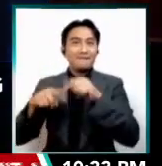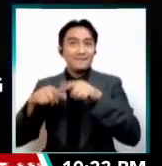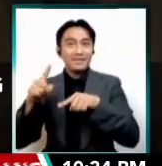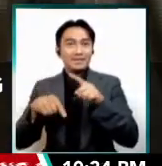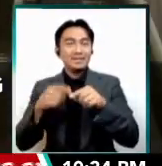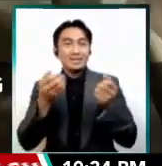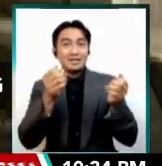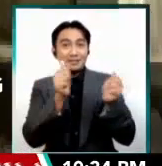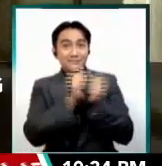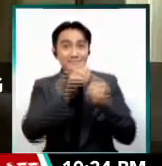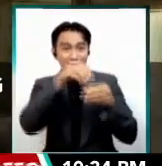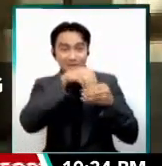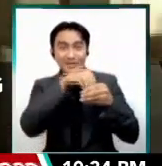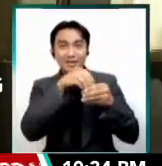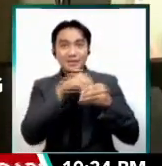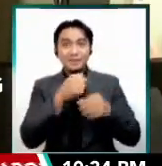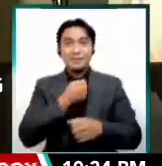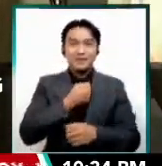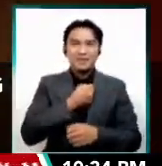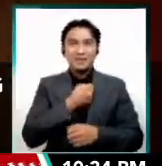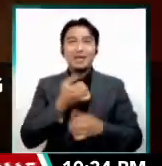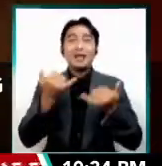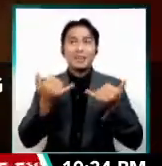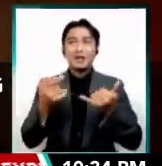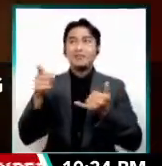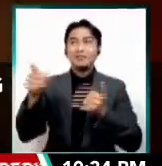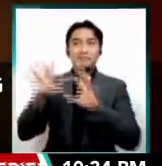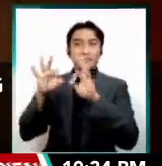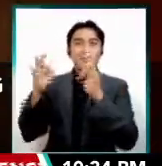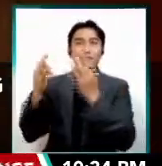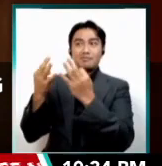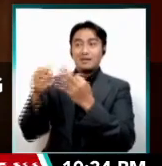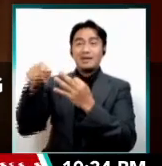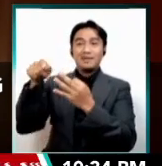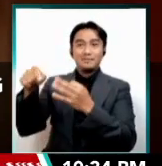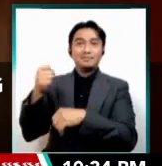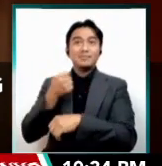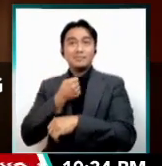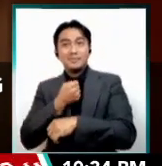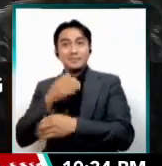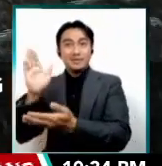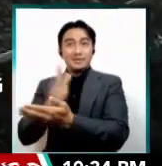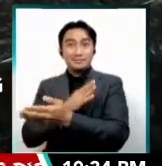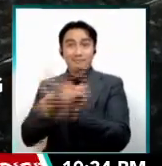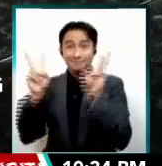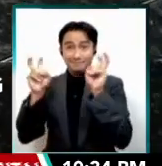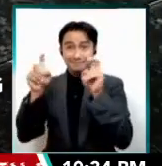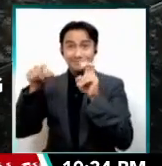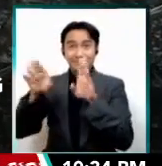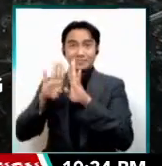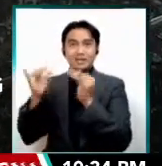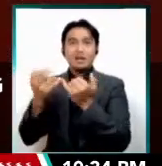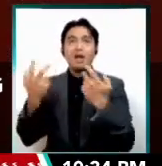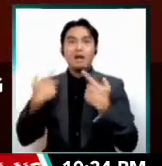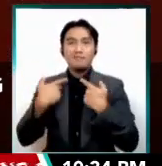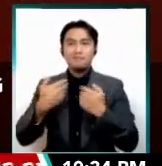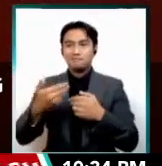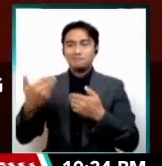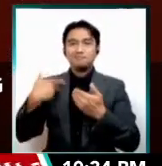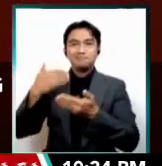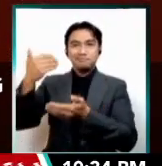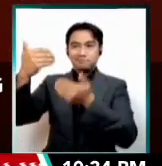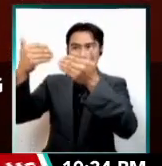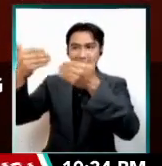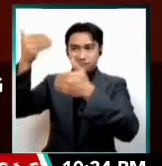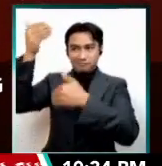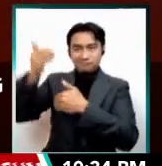bar. Ngayon sa isang family karaoke bar sa Quezon City halimbawa, may mga acrylic divider na sa mesa. May pagitan